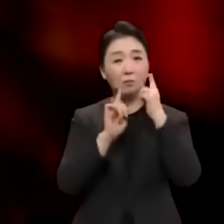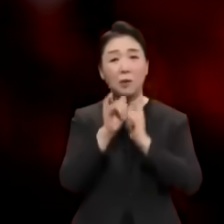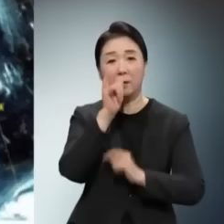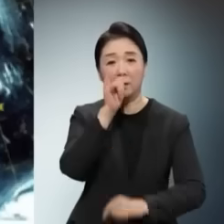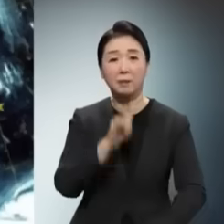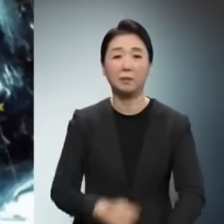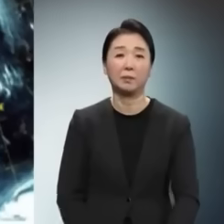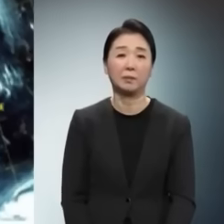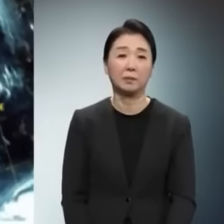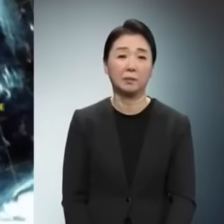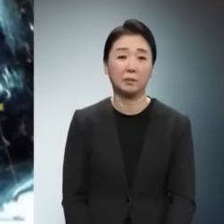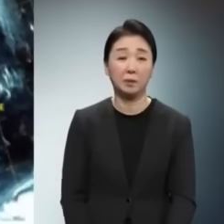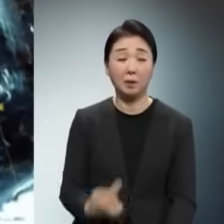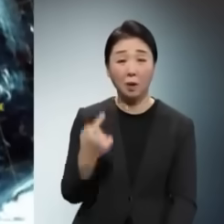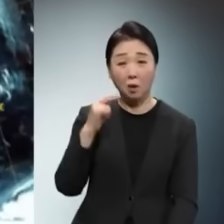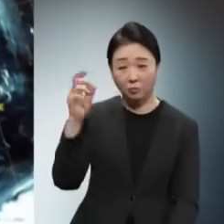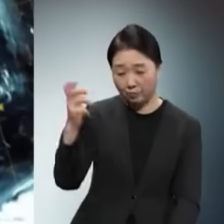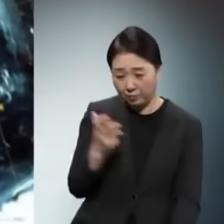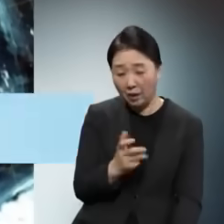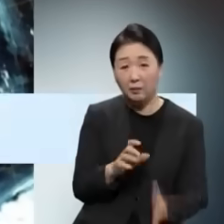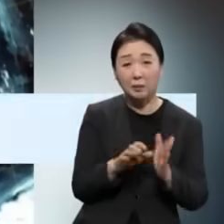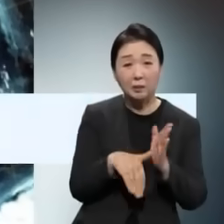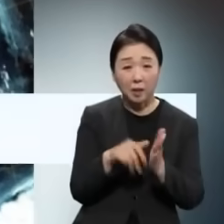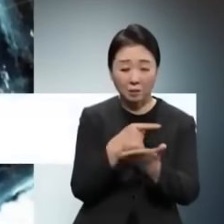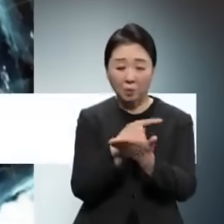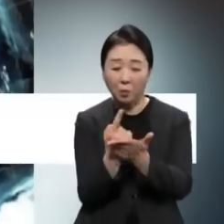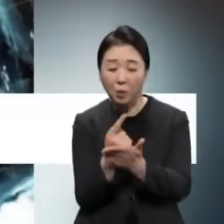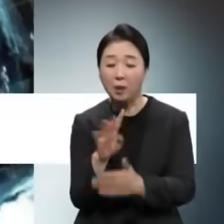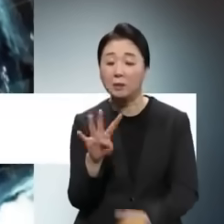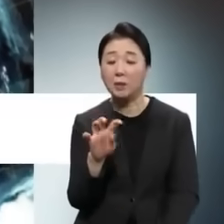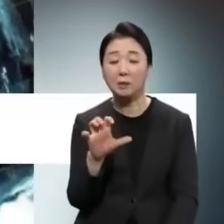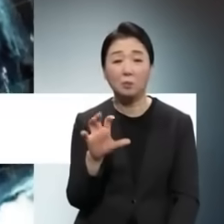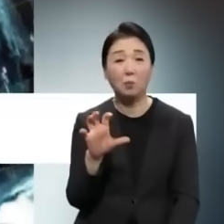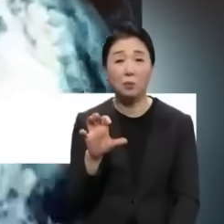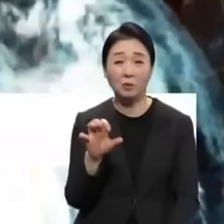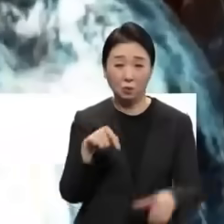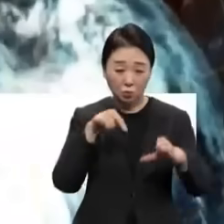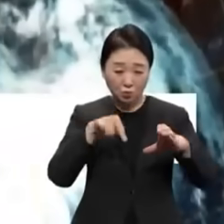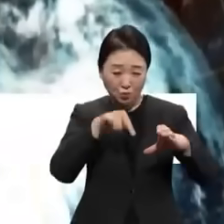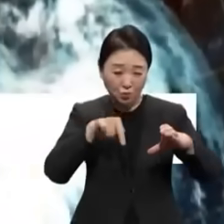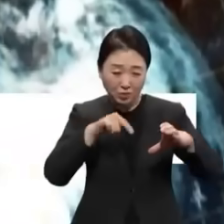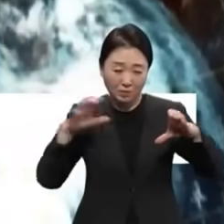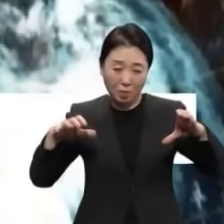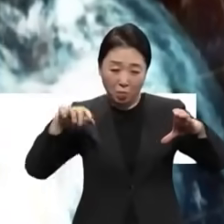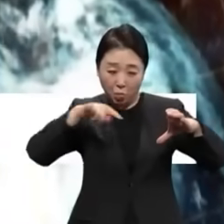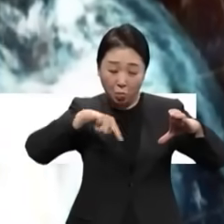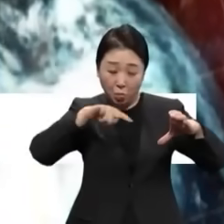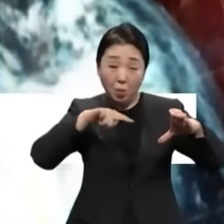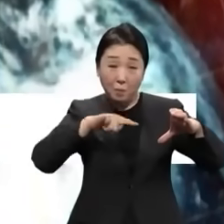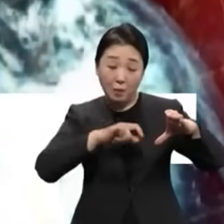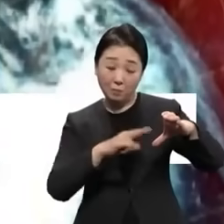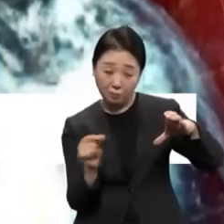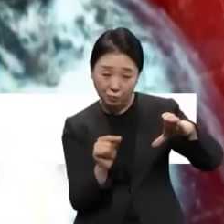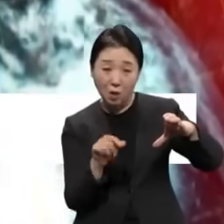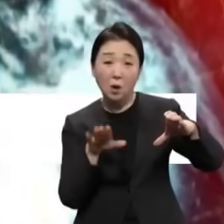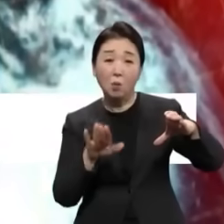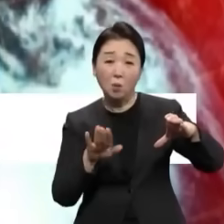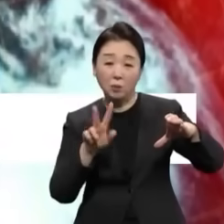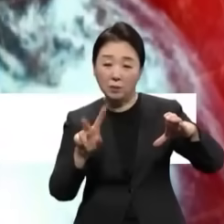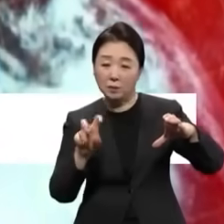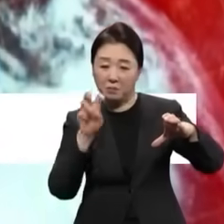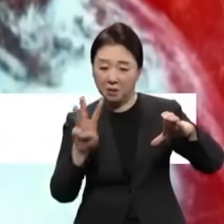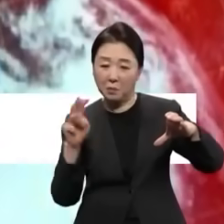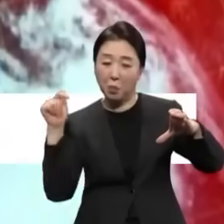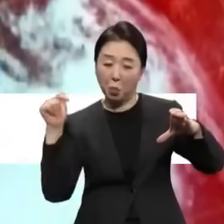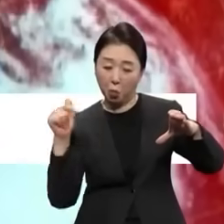전했습니다. 어제 상륙 당시 초속 45m에 달했던 중심부근 최대 풍속은 오늘 새벽 초속